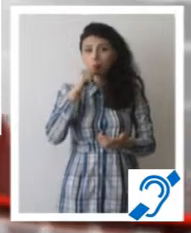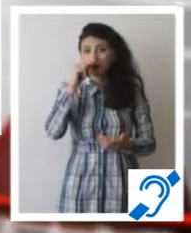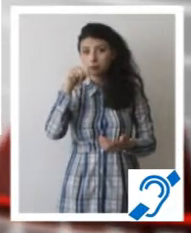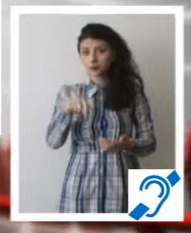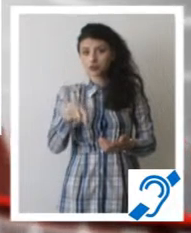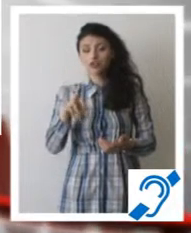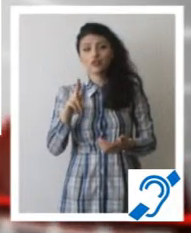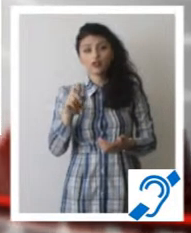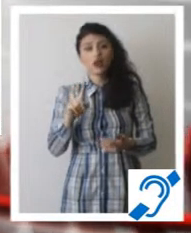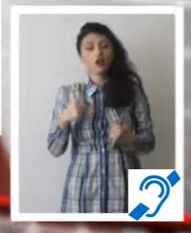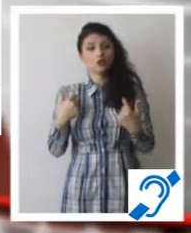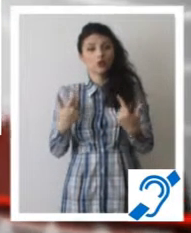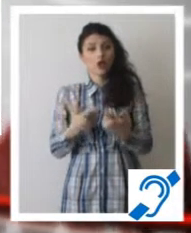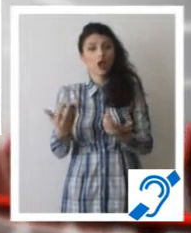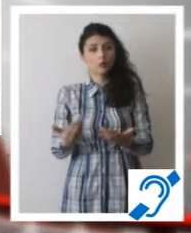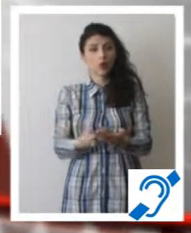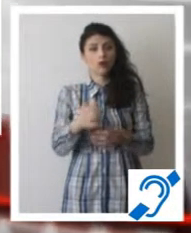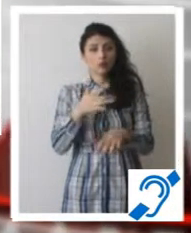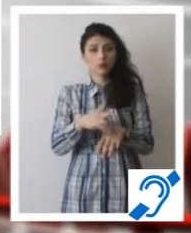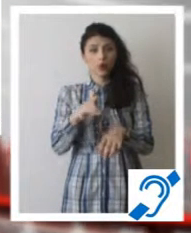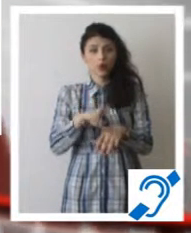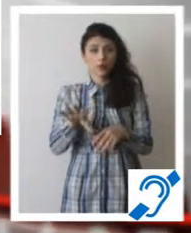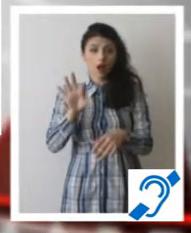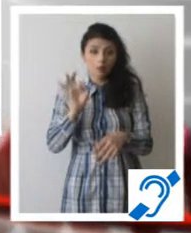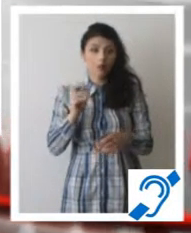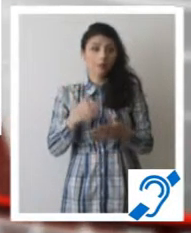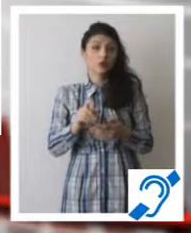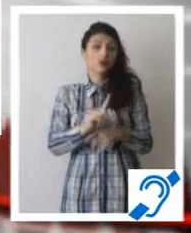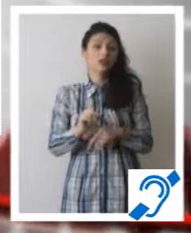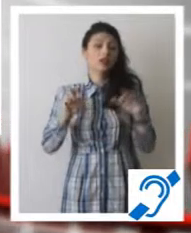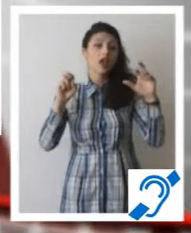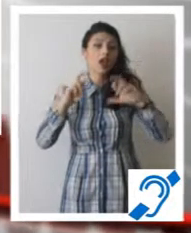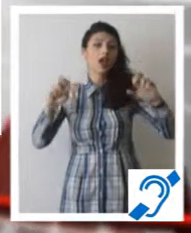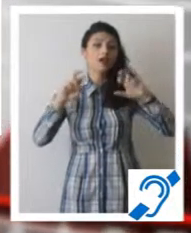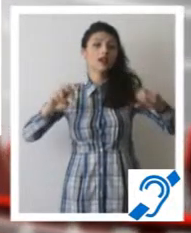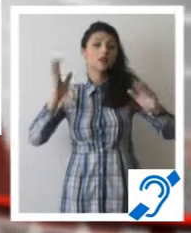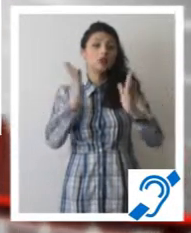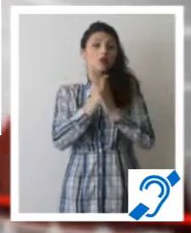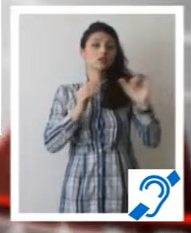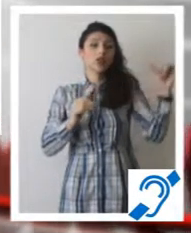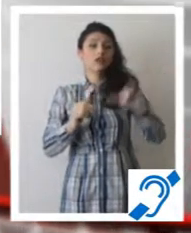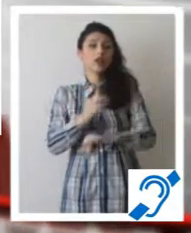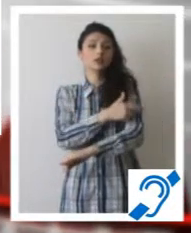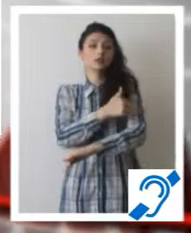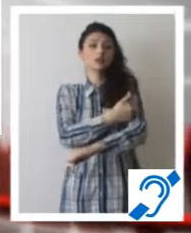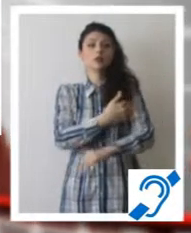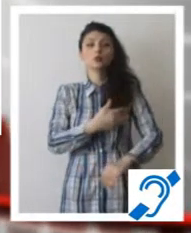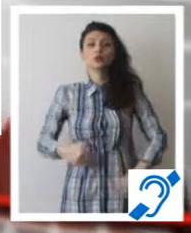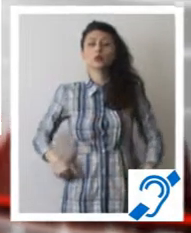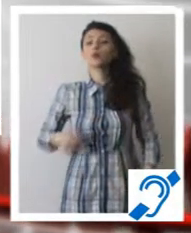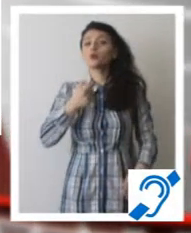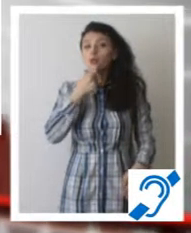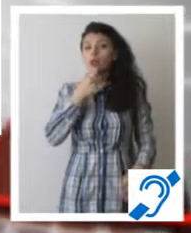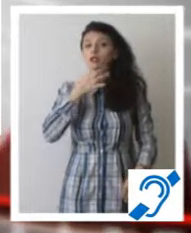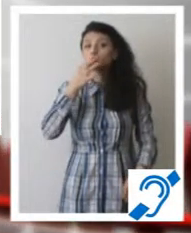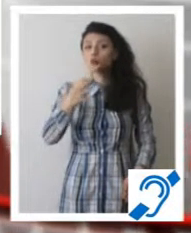Piteștiului, dar noi am recoltat această probă, deoarece în ancheta epidemiologică venită de la Marie Curie, bunica spunea